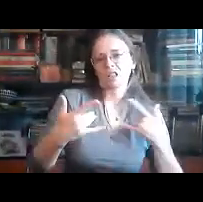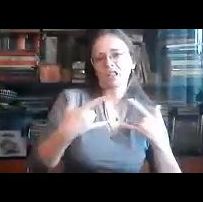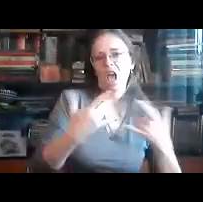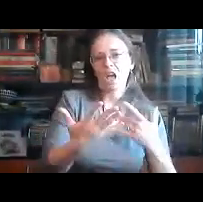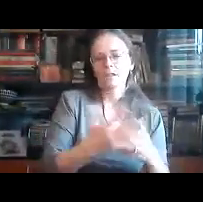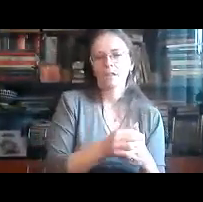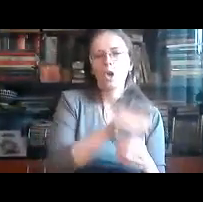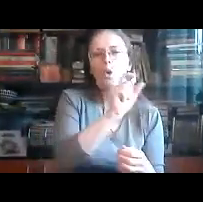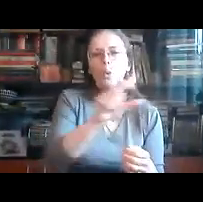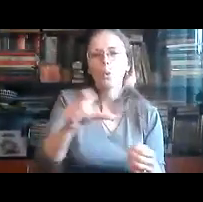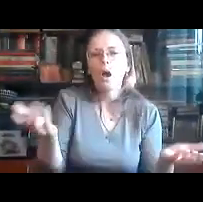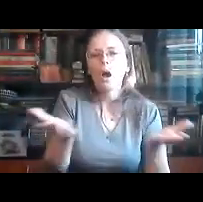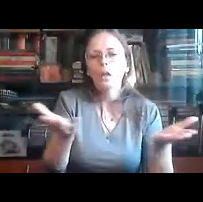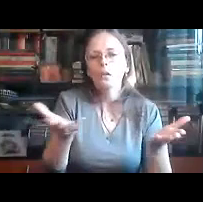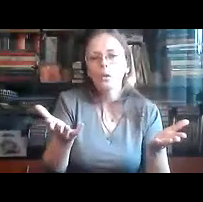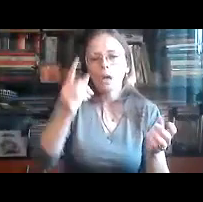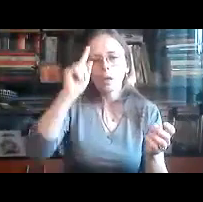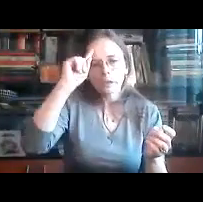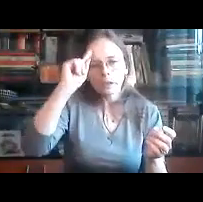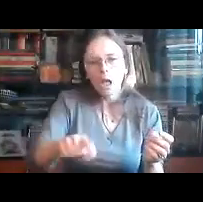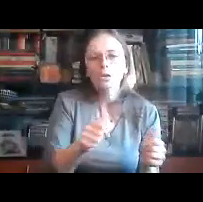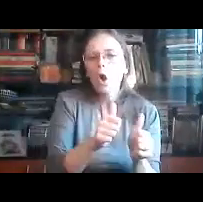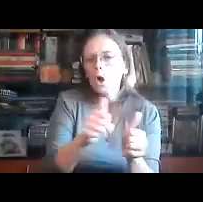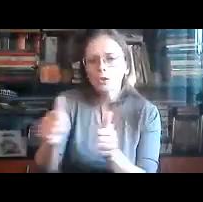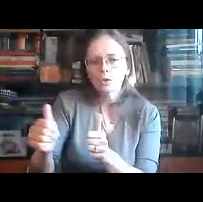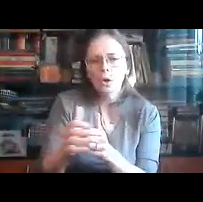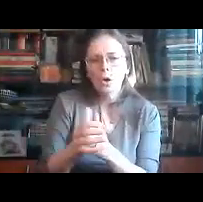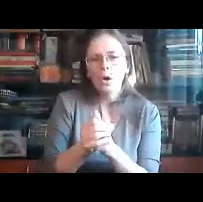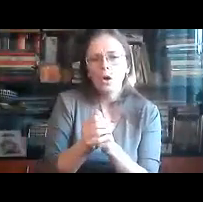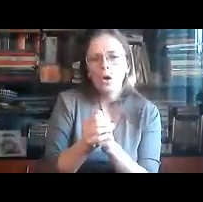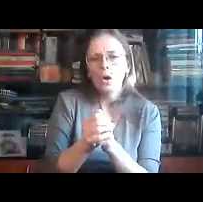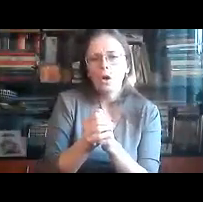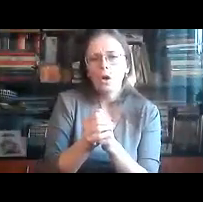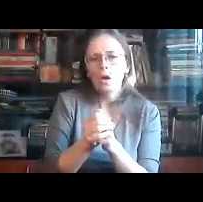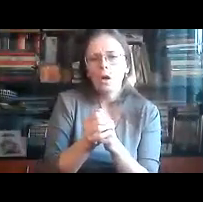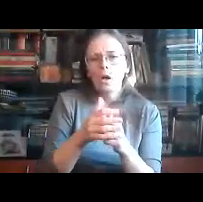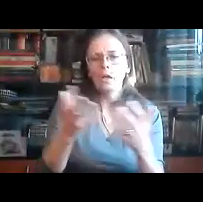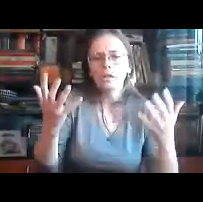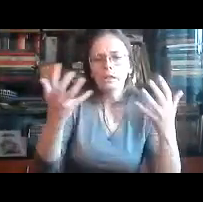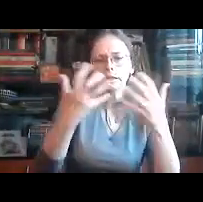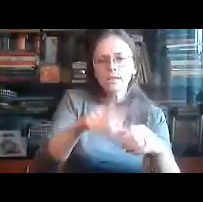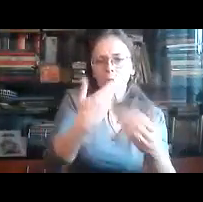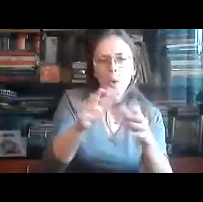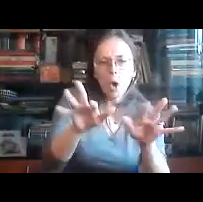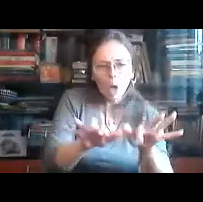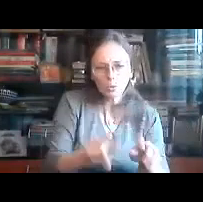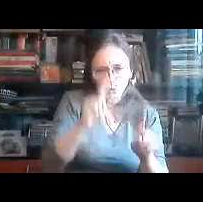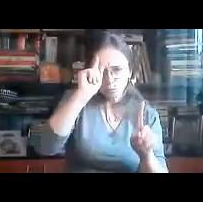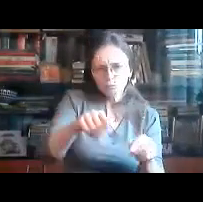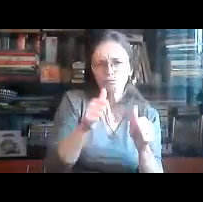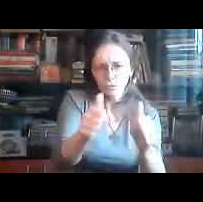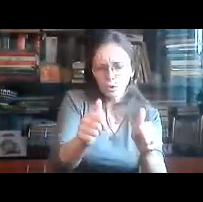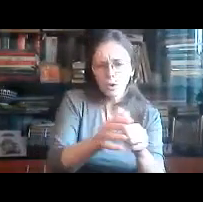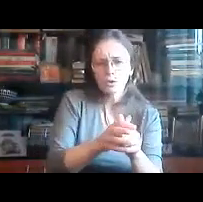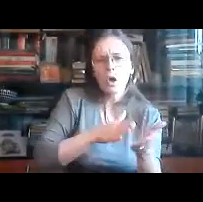которые хорошо как бы с техникой на «ты», вот, как бы, а не то, что я тут не